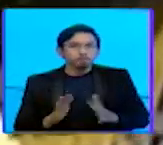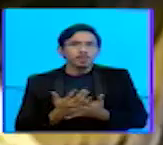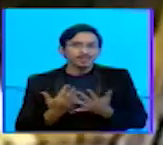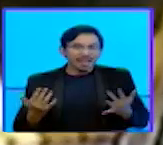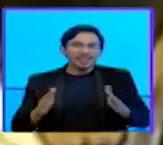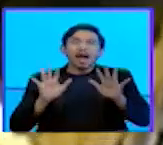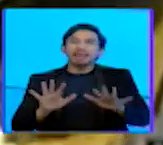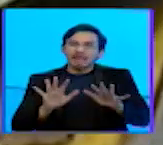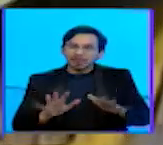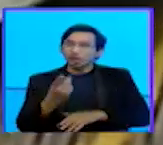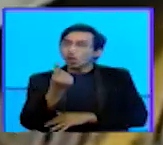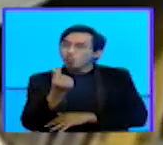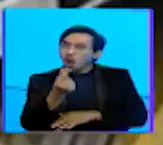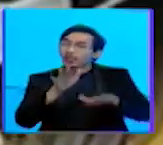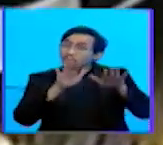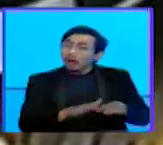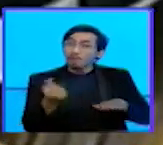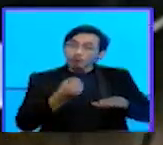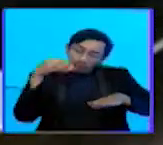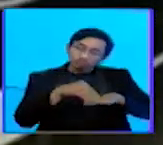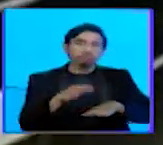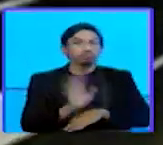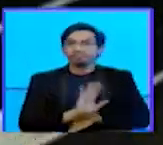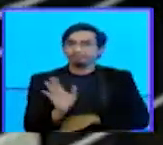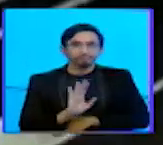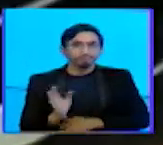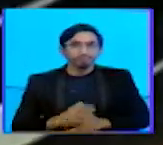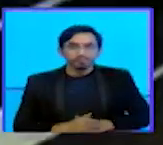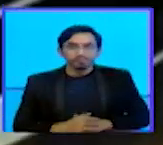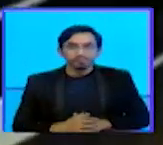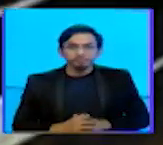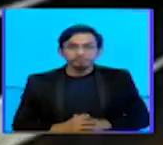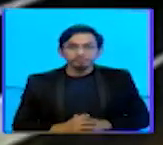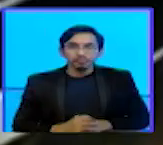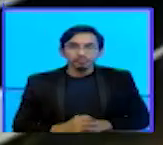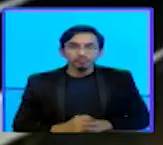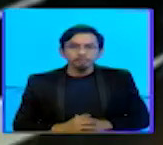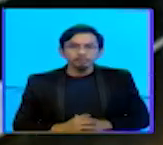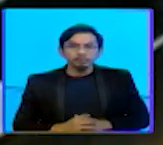mobil. Dari Prabumulih, Sumatera Selatan, Berry Brima melaporkan.